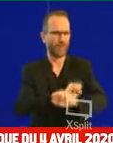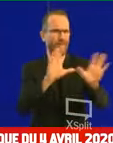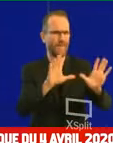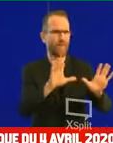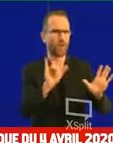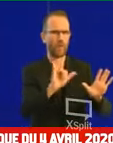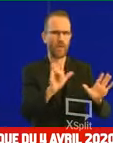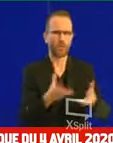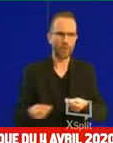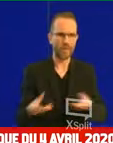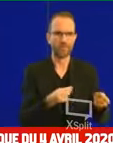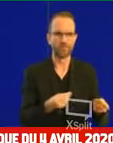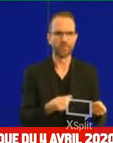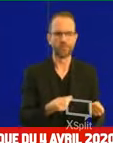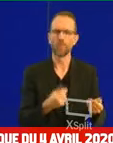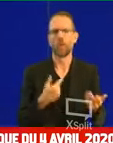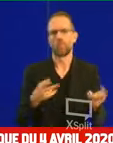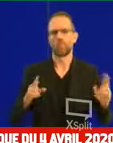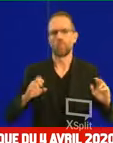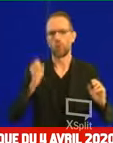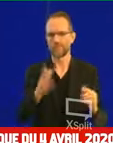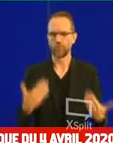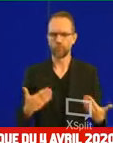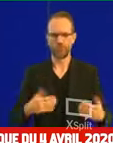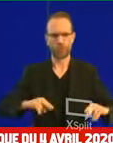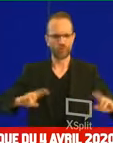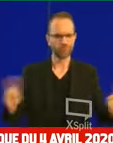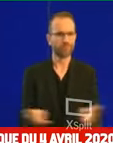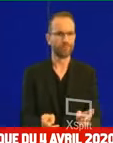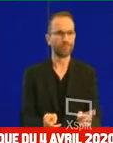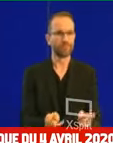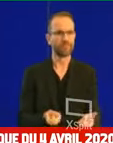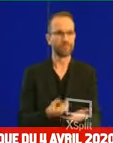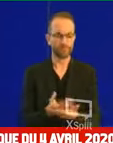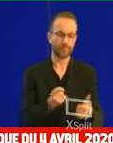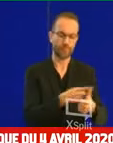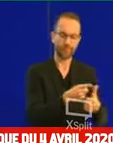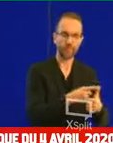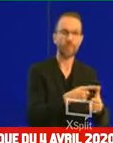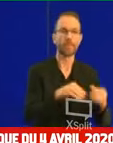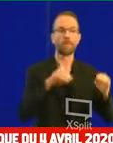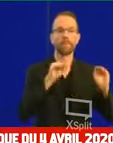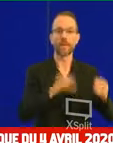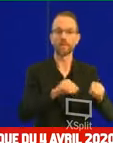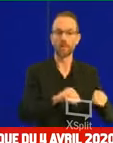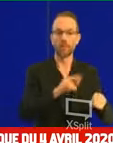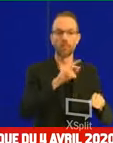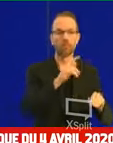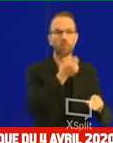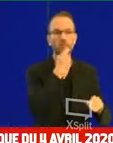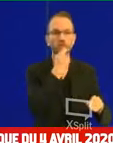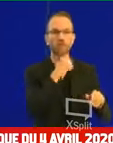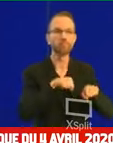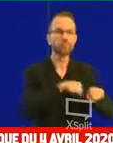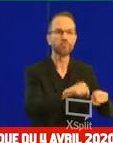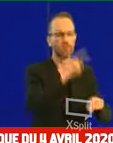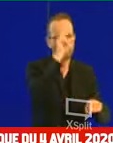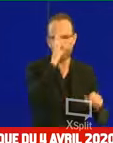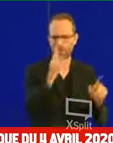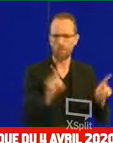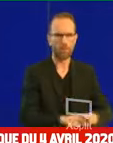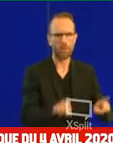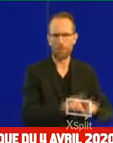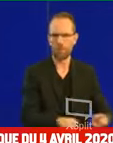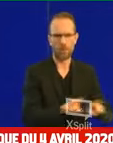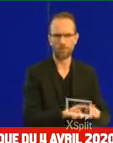peuvent rester ouverts par exemple selon leur horaire normal journalier d'ouverture dans précédent arrêté ministériel il était indiqué que